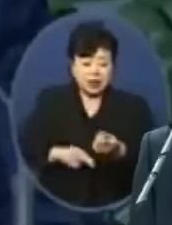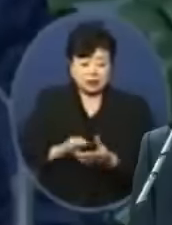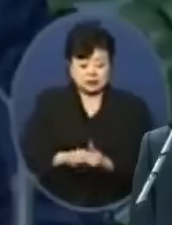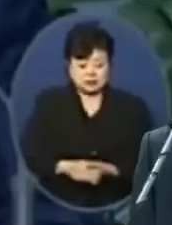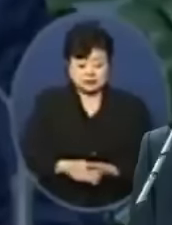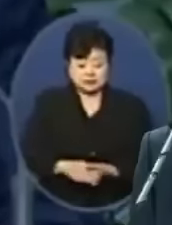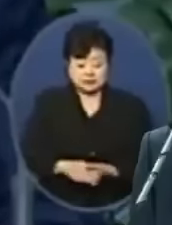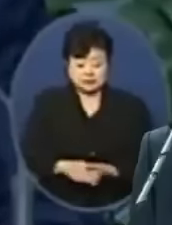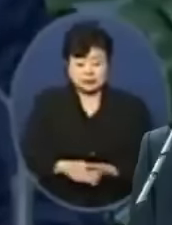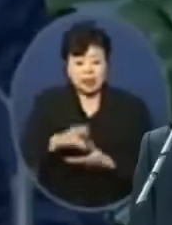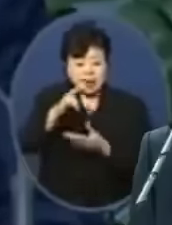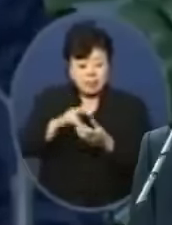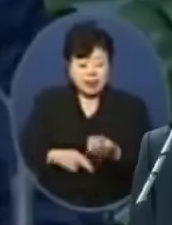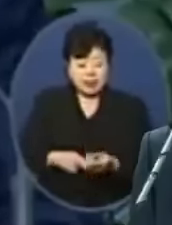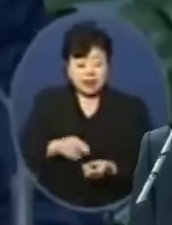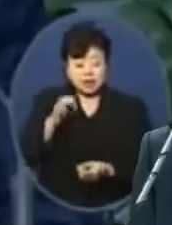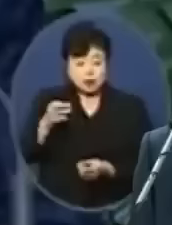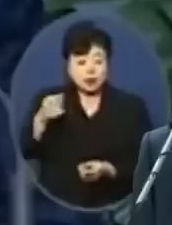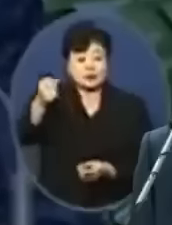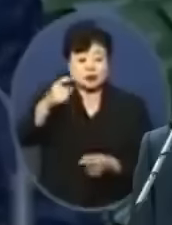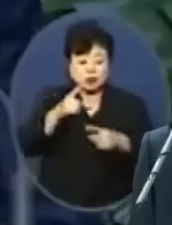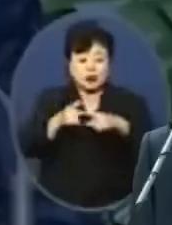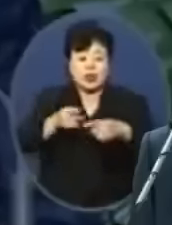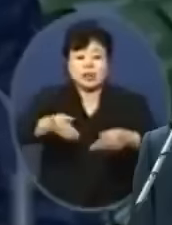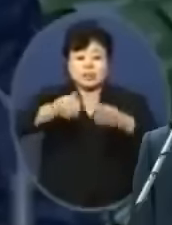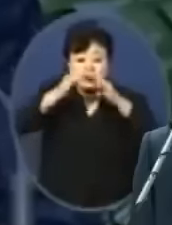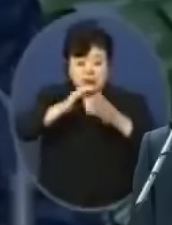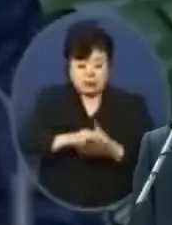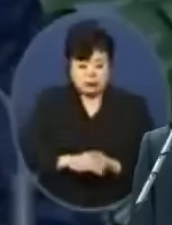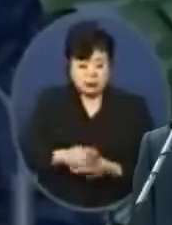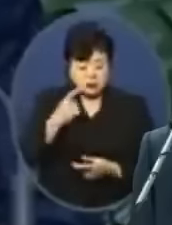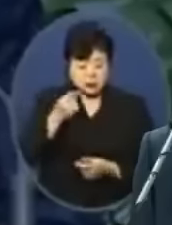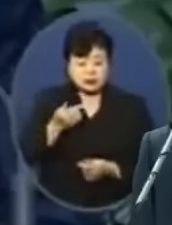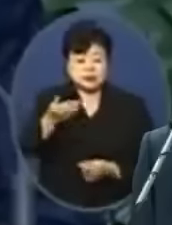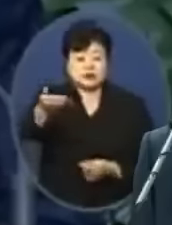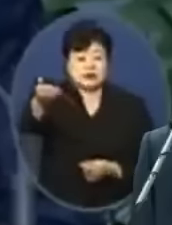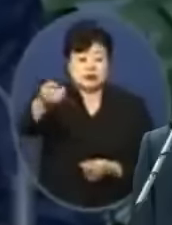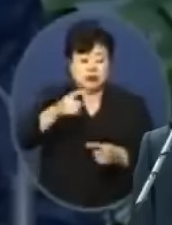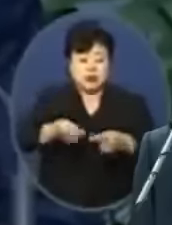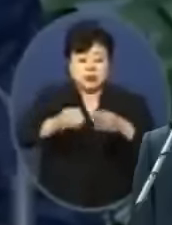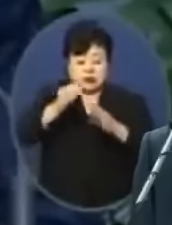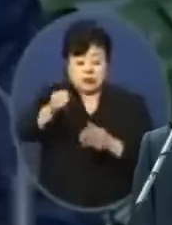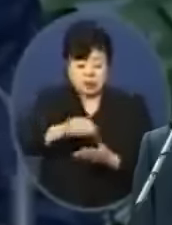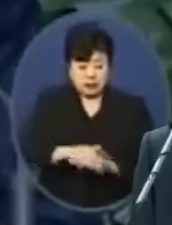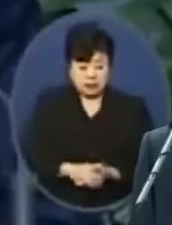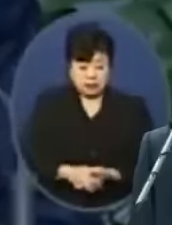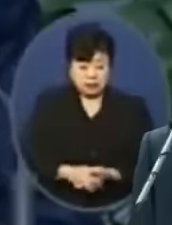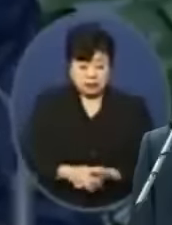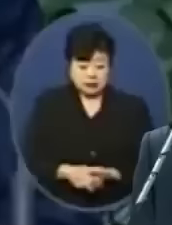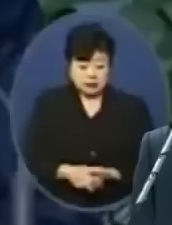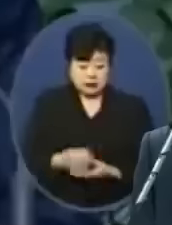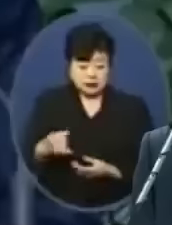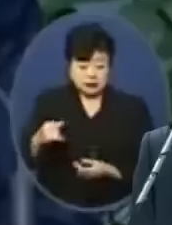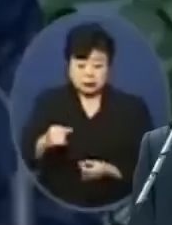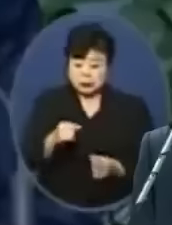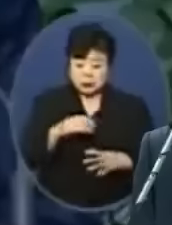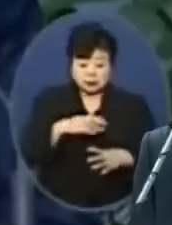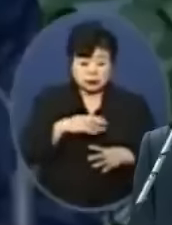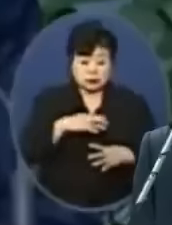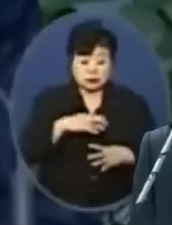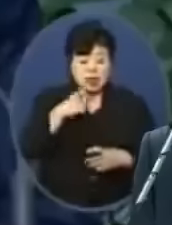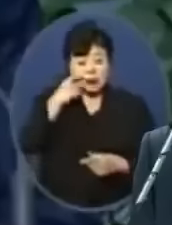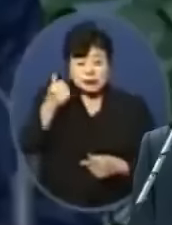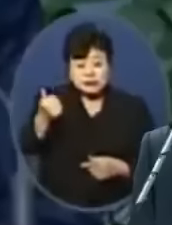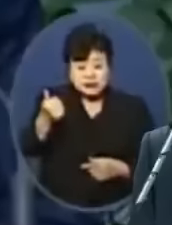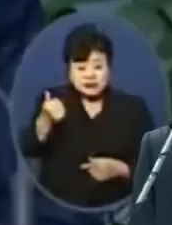팔아서 그 돈 가지고서 이 목사님께 교회를 지으라고 그래라. 이 자식들이